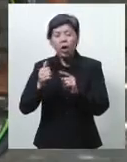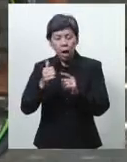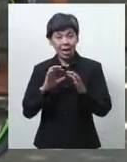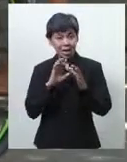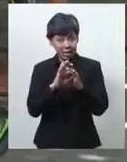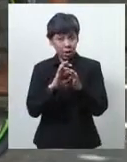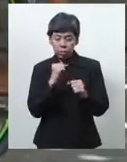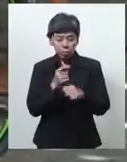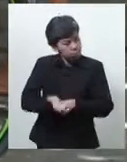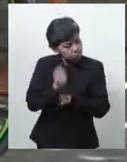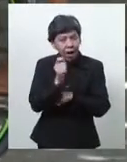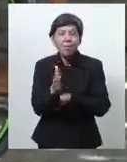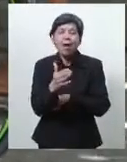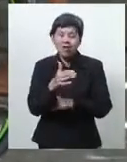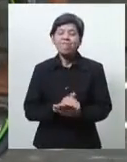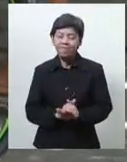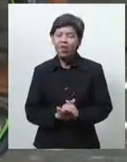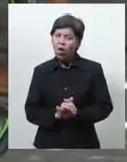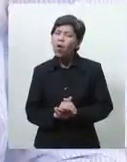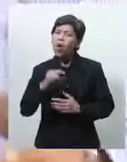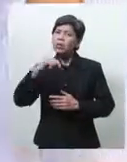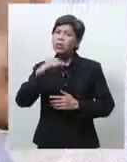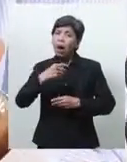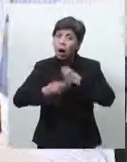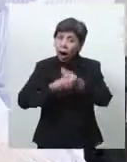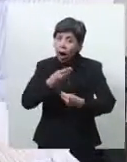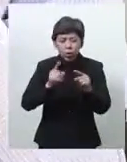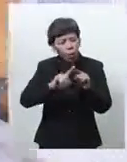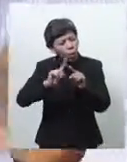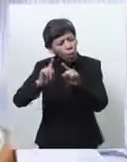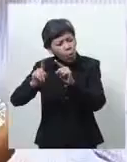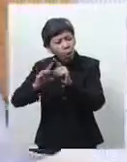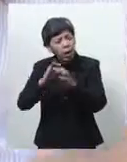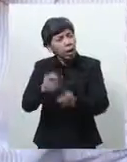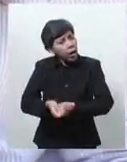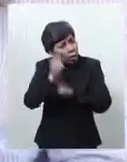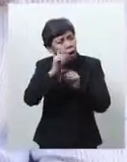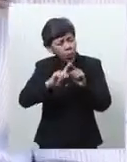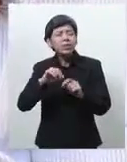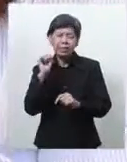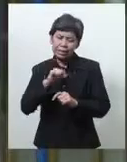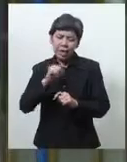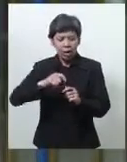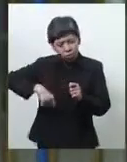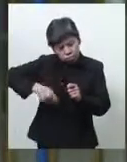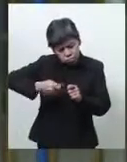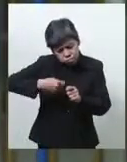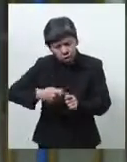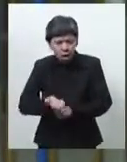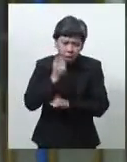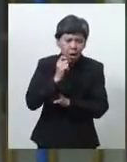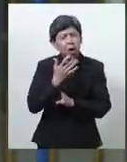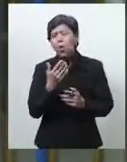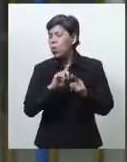ก็คือแบบเกี่ยวกับการตกปลาครับผมทุกอย่างเลยครับ ที่นี่ก็คือขายเครื่องมืออุปกรณ์ทุกอย่างอยู่กับการตกปลา ใช่ครับผมตั้งแต่คันยันลอก